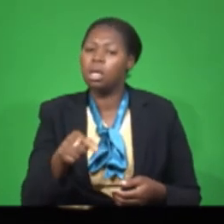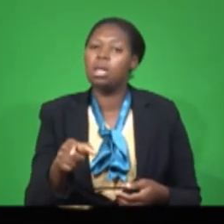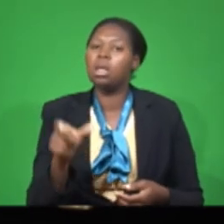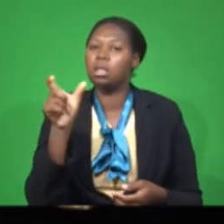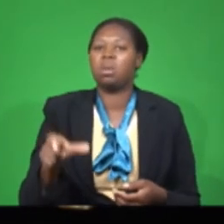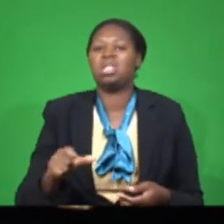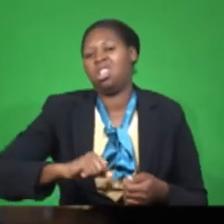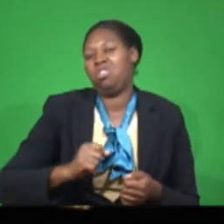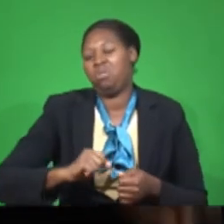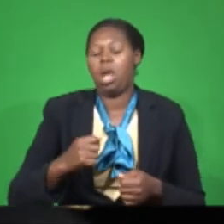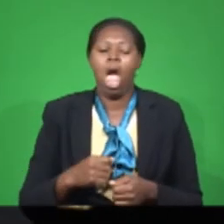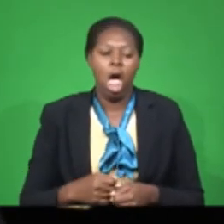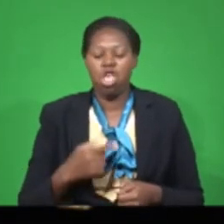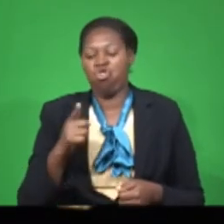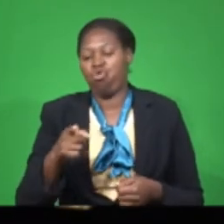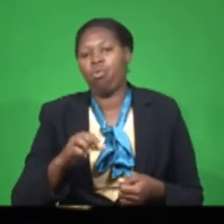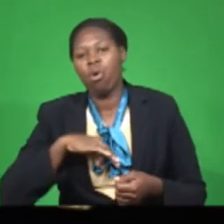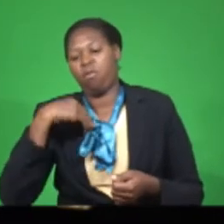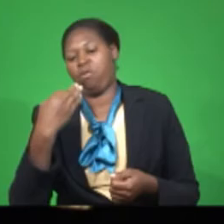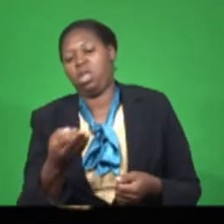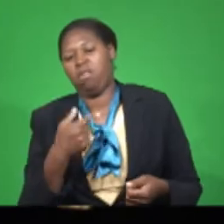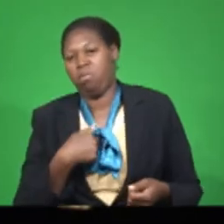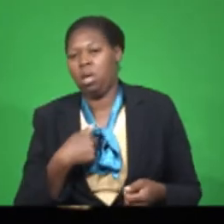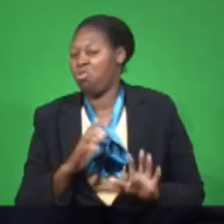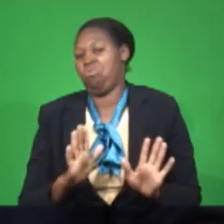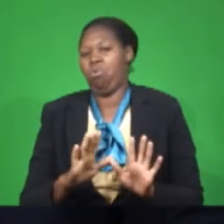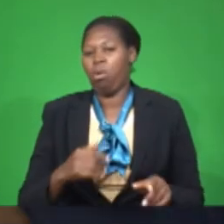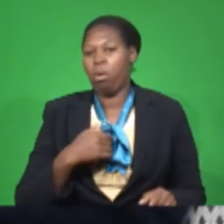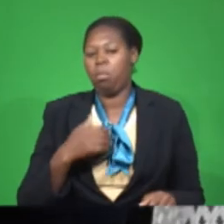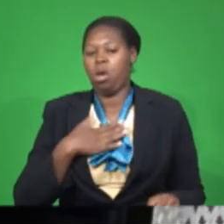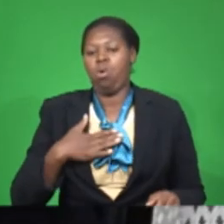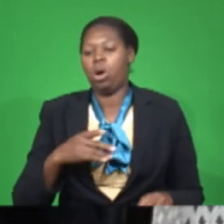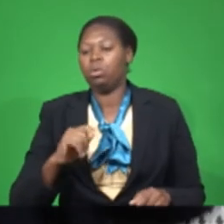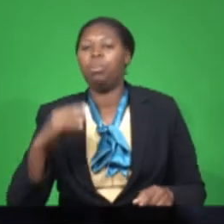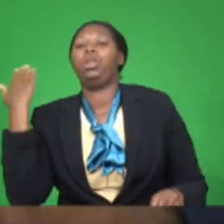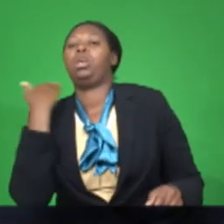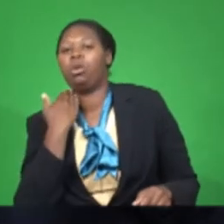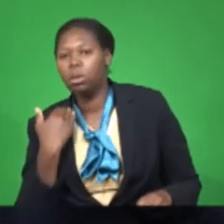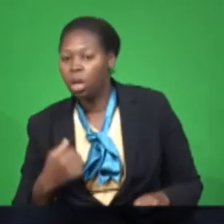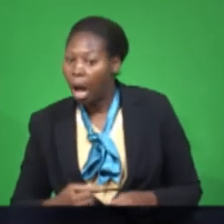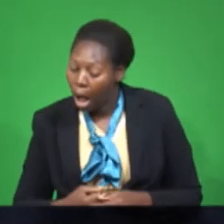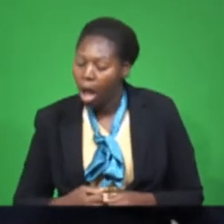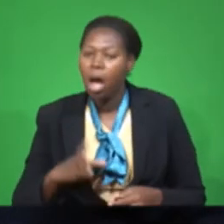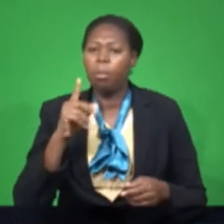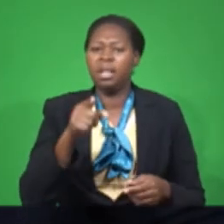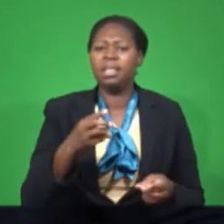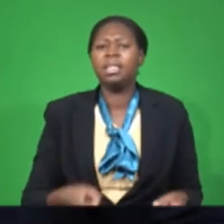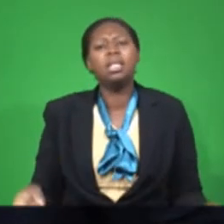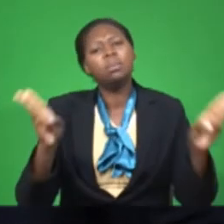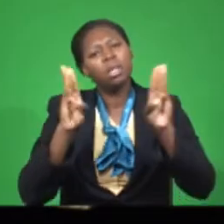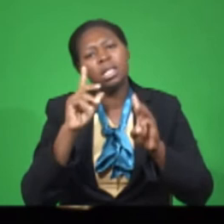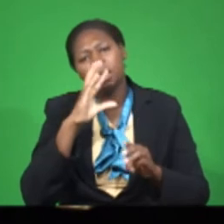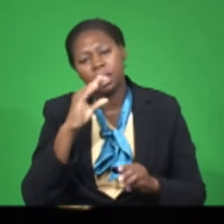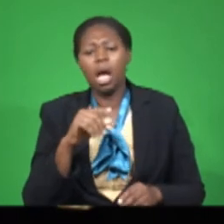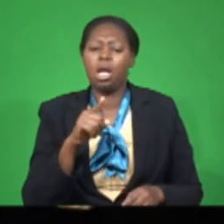kuda. Akazvi kusvikira nyaya yanzi ngaichidzokera ku Supreme Court. Iyo president vati nyaya ichibva yaenda ku